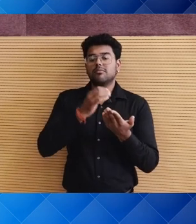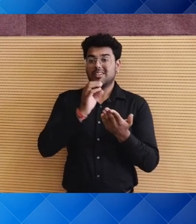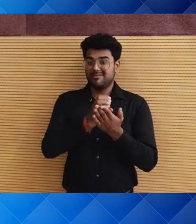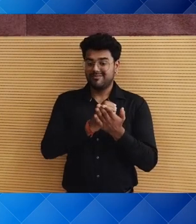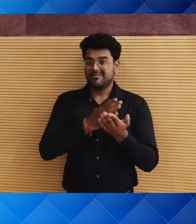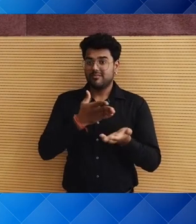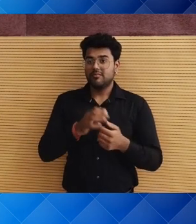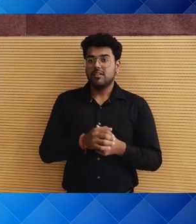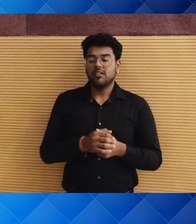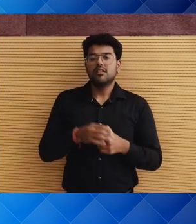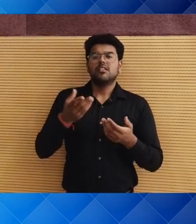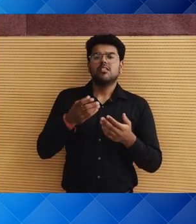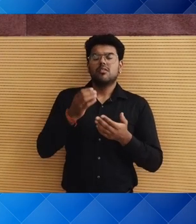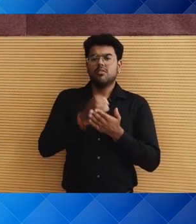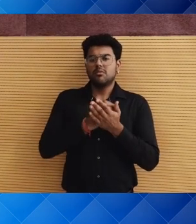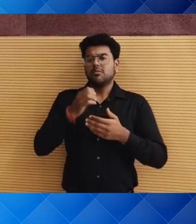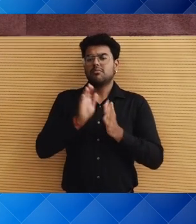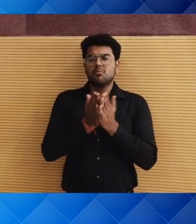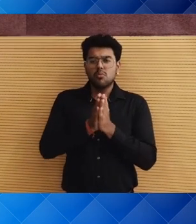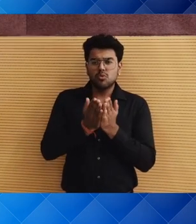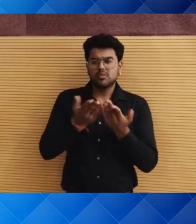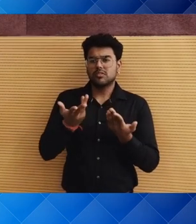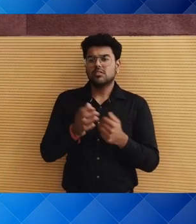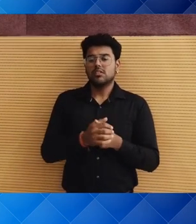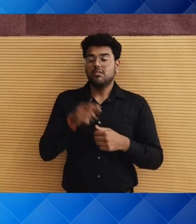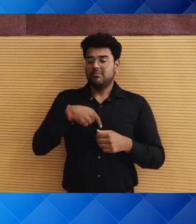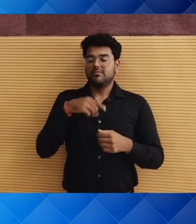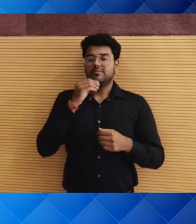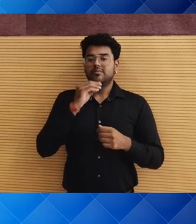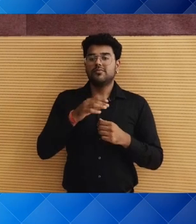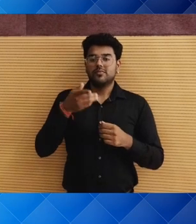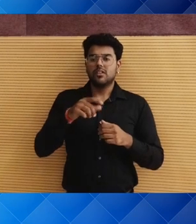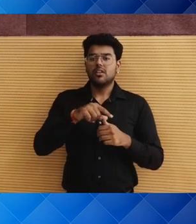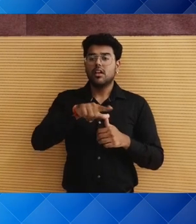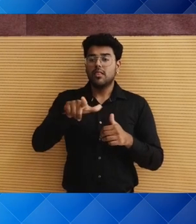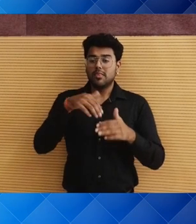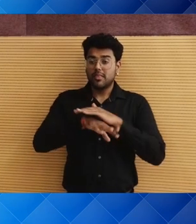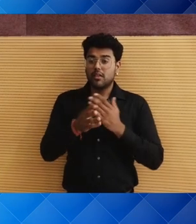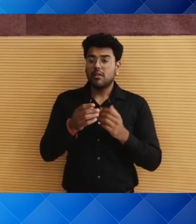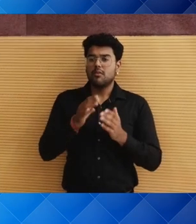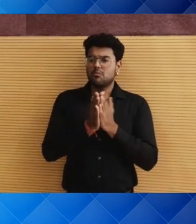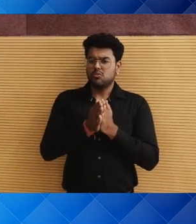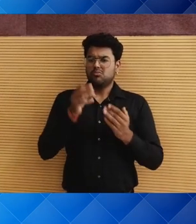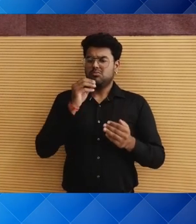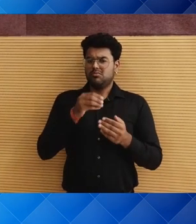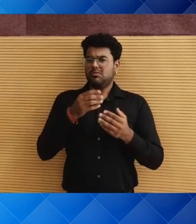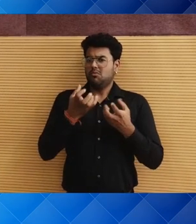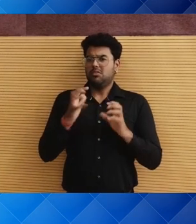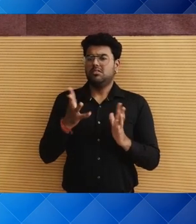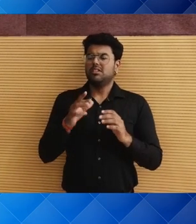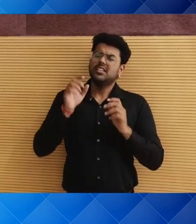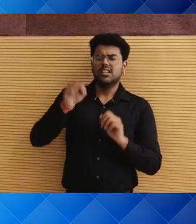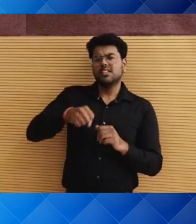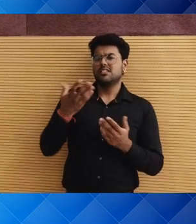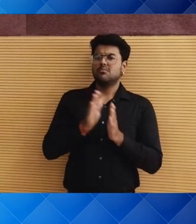कैरिकुलम सिलेबस टेस्ट बुक, क्योंकि कहा गया इसमें सारे में टेस्ट बुक की आवश्यकता नहीं है, स्वाभाविक है,